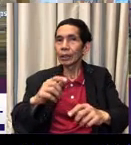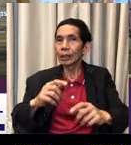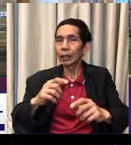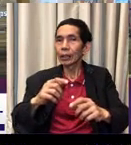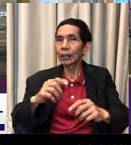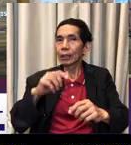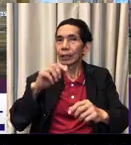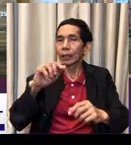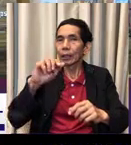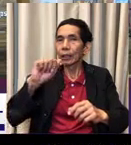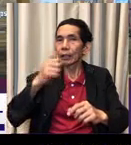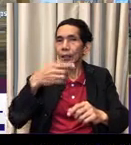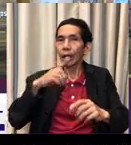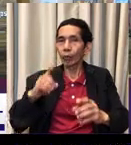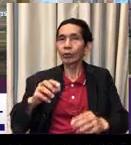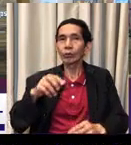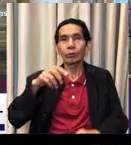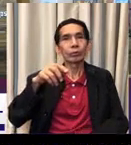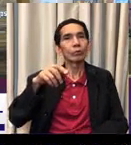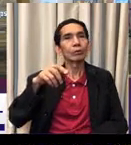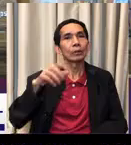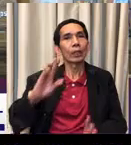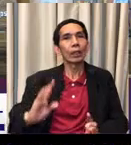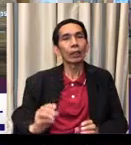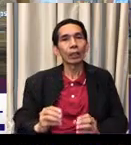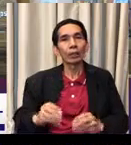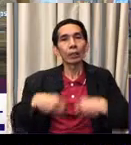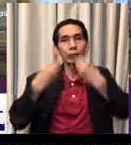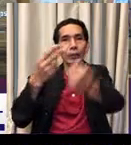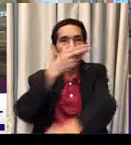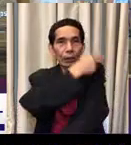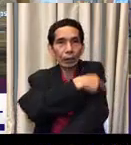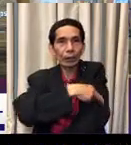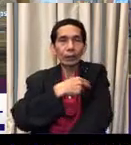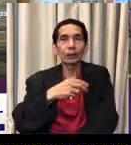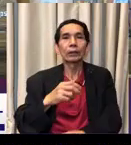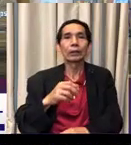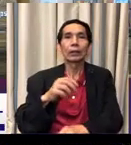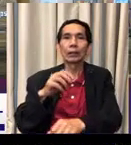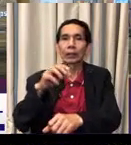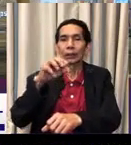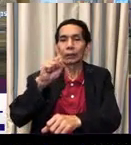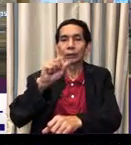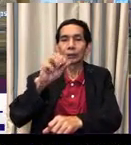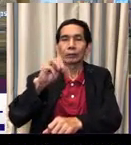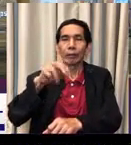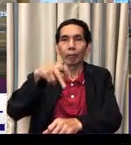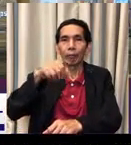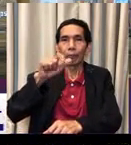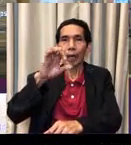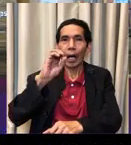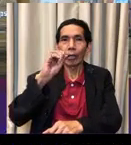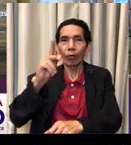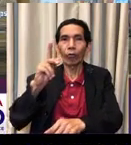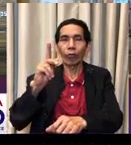Sultan Dipatuan Award naman ay nabigay sa Ospital ng Sampaloc. Palakpakan naman sa mga